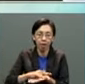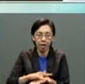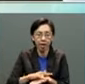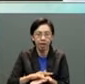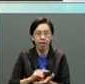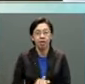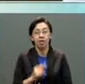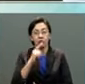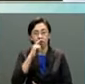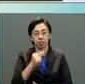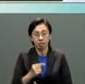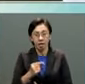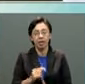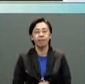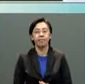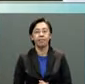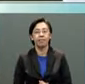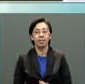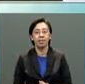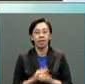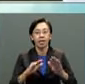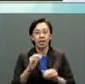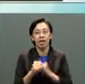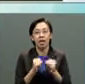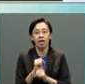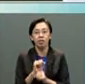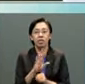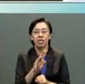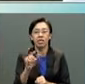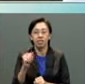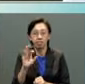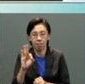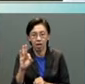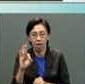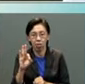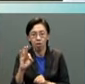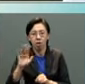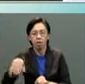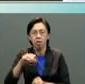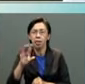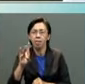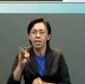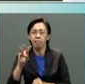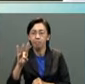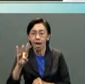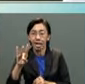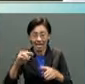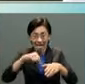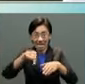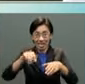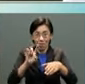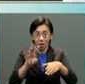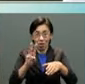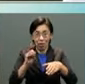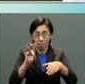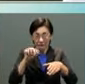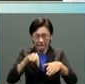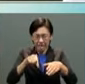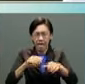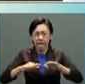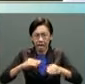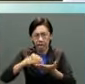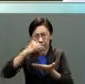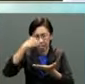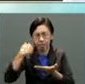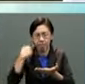นิวซีแลนด์นี่จะมีเด็กด้วยนะอายุ 7-19 ปีมากันถึง88คนอยู่ใน168คนนี้เมื่อเช้านี้คุยกันตรงนี้เ